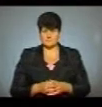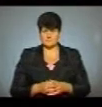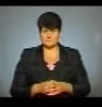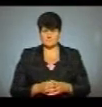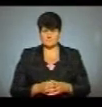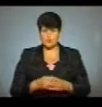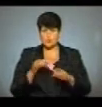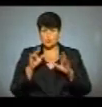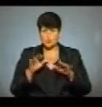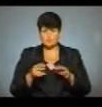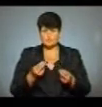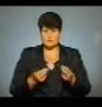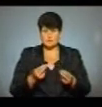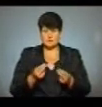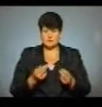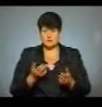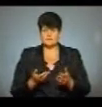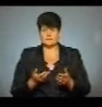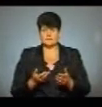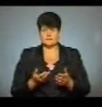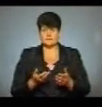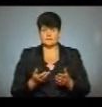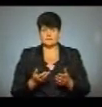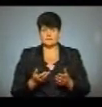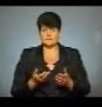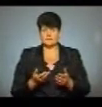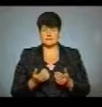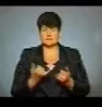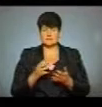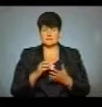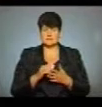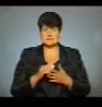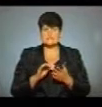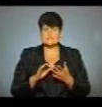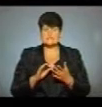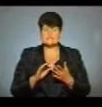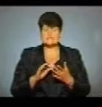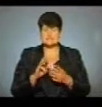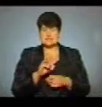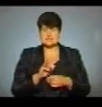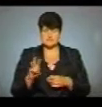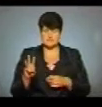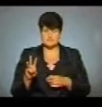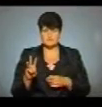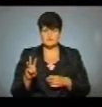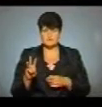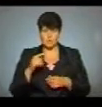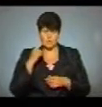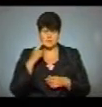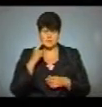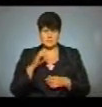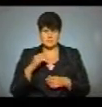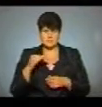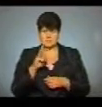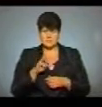з комп'ютером грав. Тим більше зараз я маю на сайті, є такий чекрест онлайн, російський сайт. Там